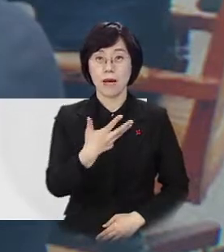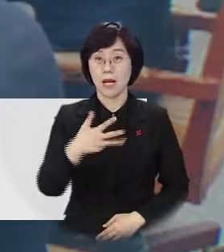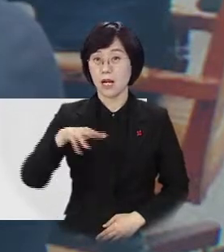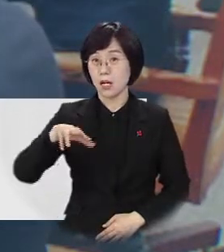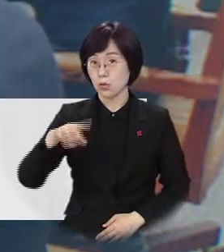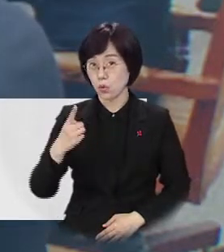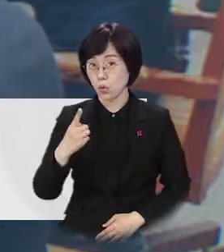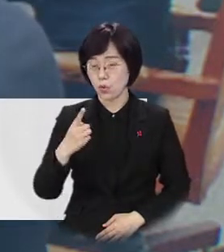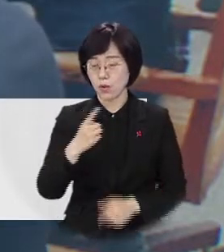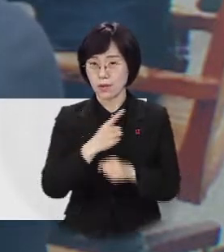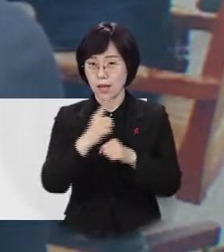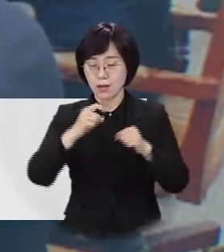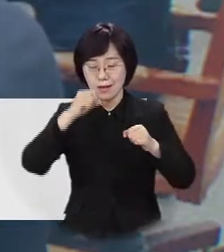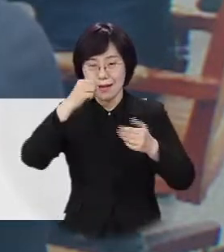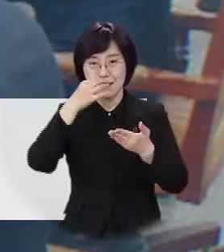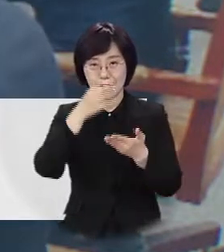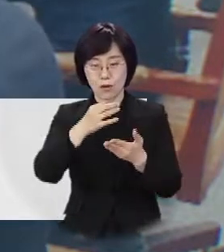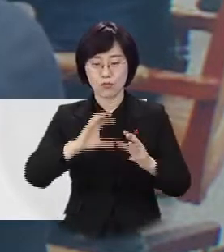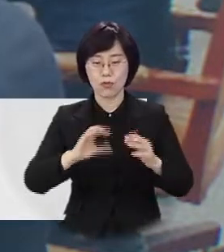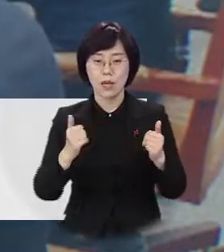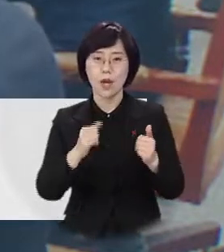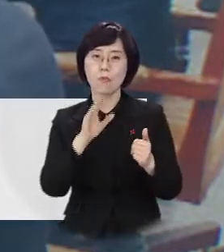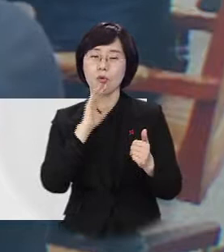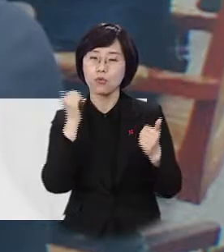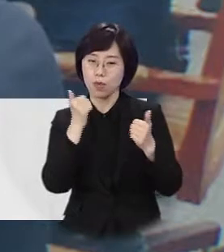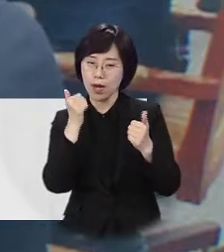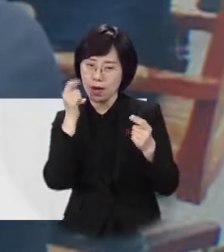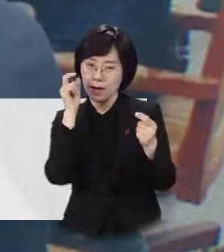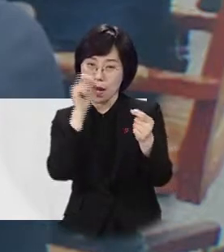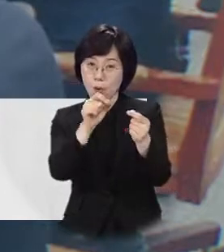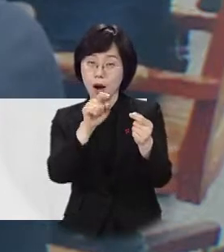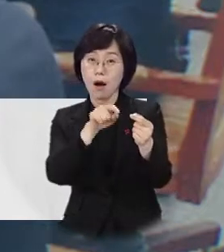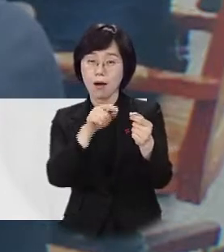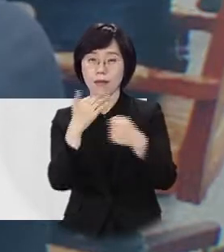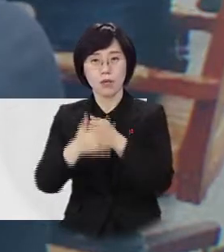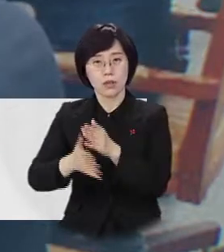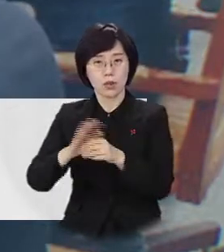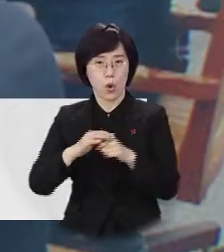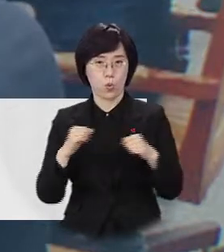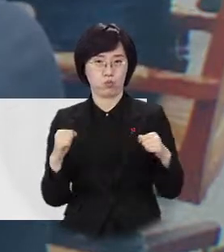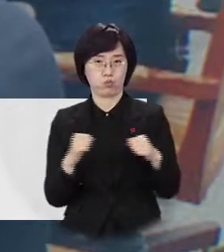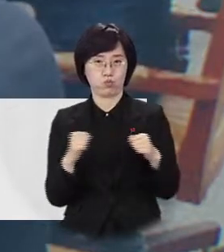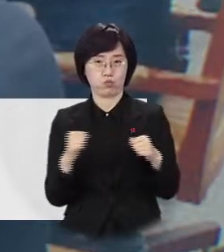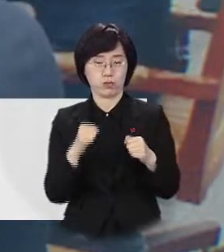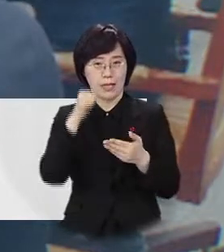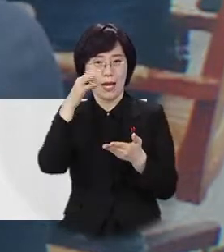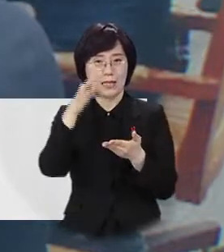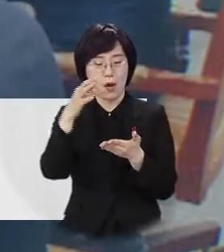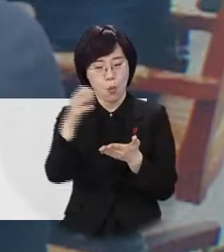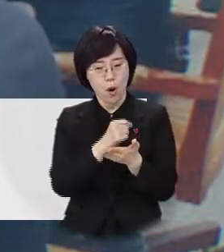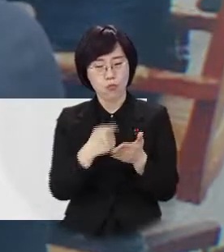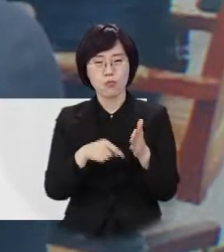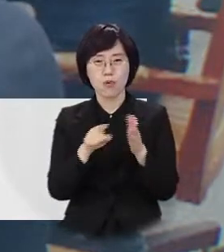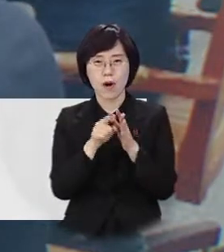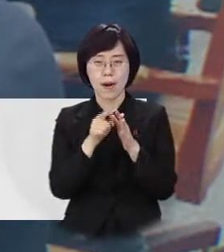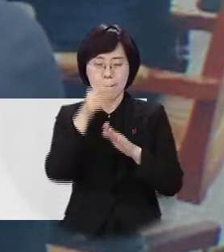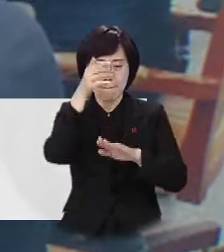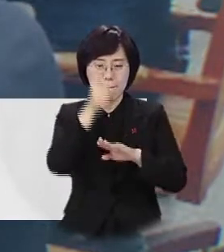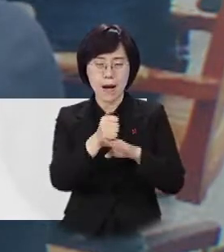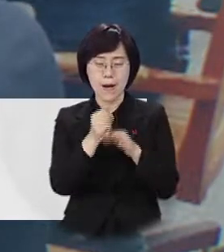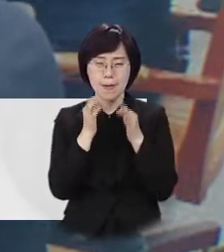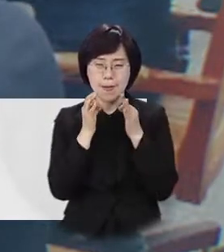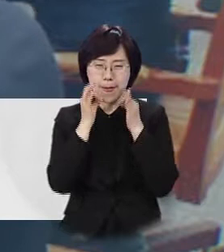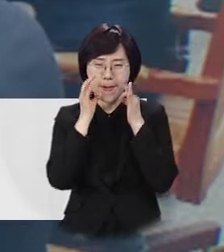558조 원 규모의 내년도 예산안 국회 본회의 처리를 앞두고 대구시와 경상북도가 예산 확보를 위해